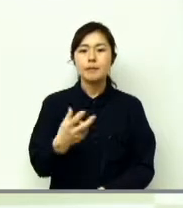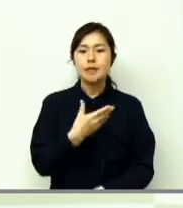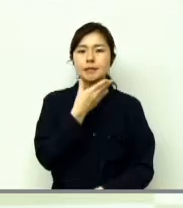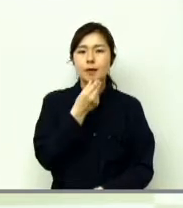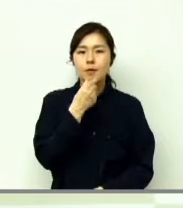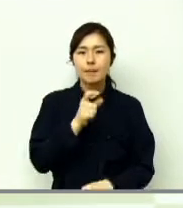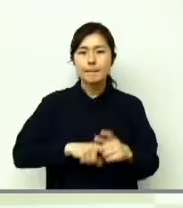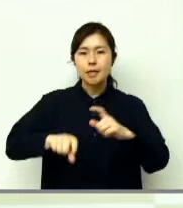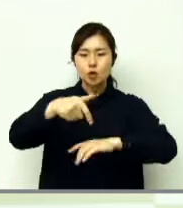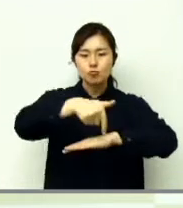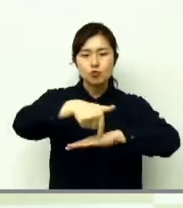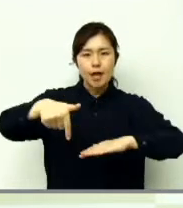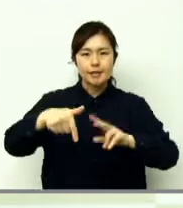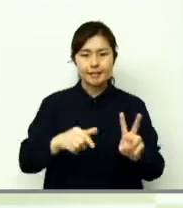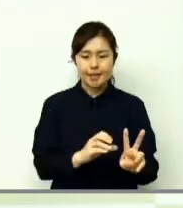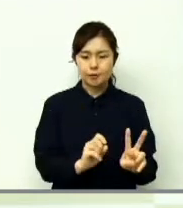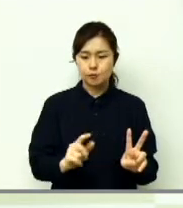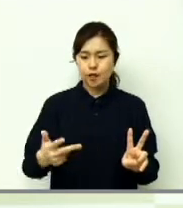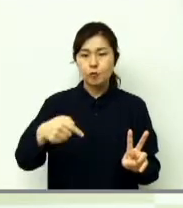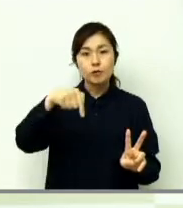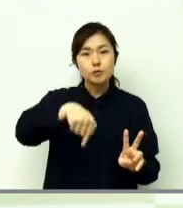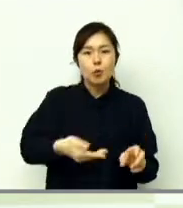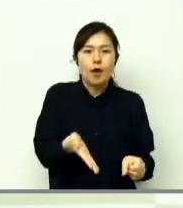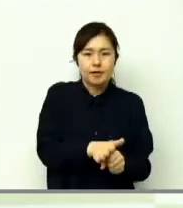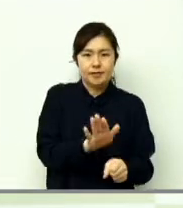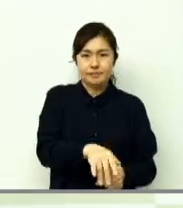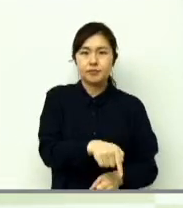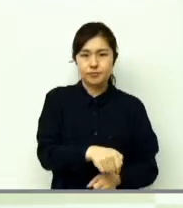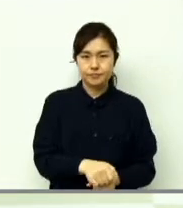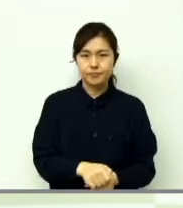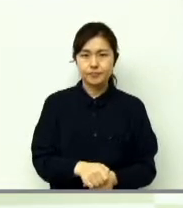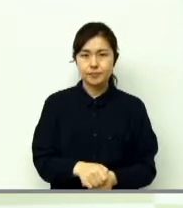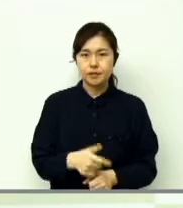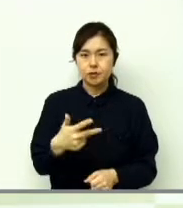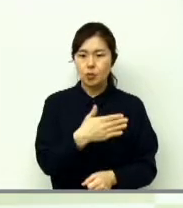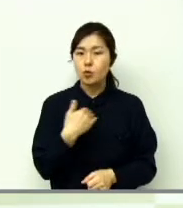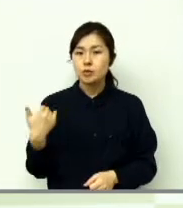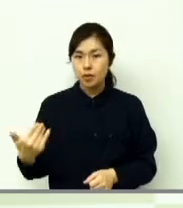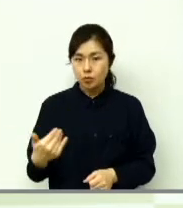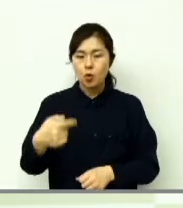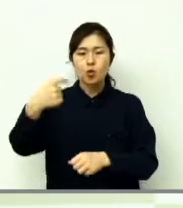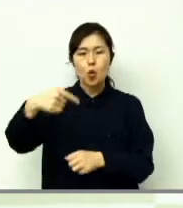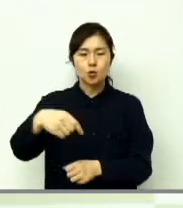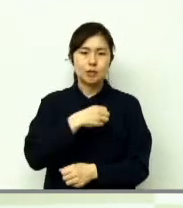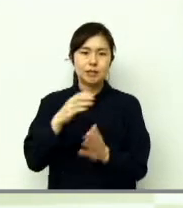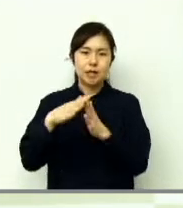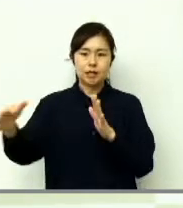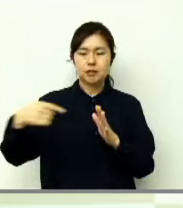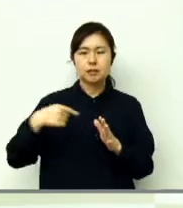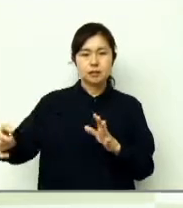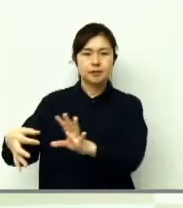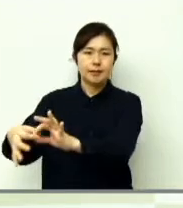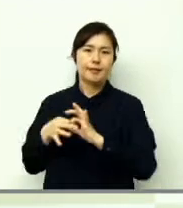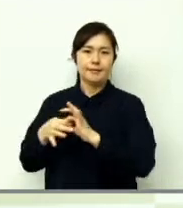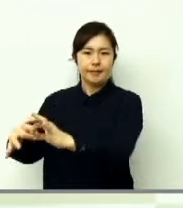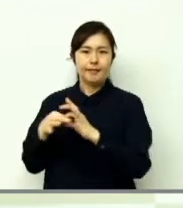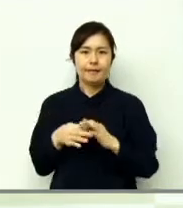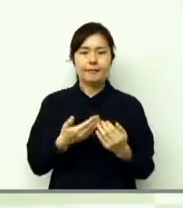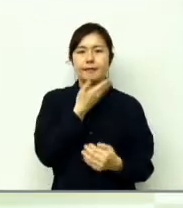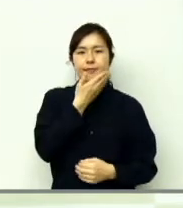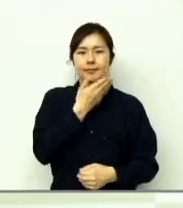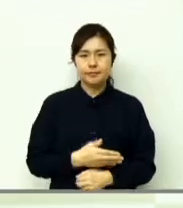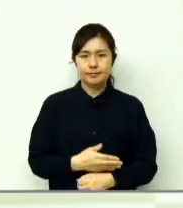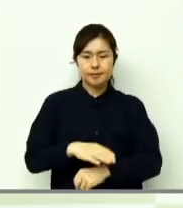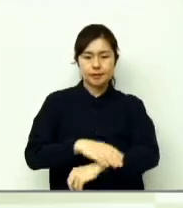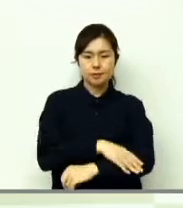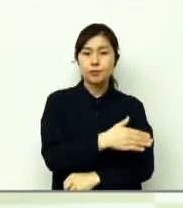掲げておりますけれども、市町部局と教育委員会との連携をより一層深めまして、余裕教室を